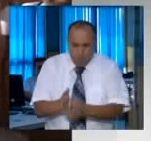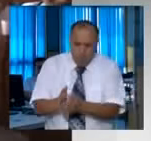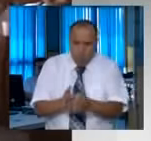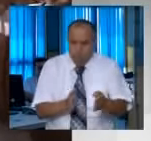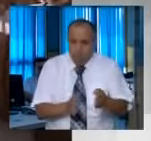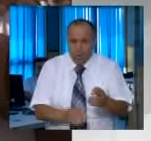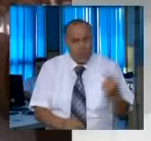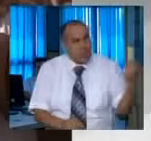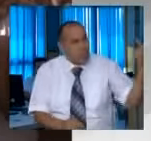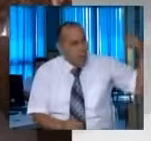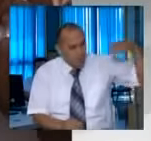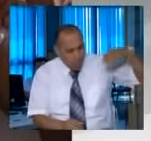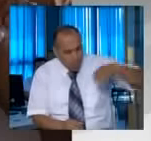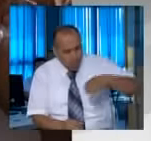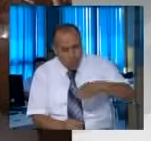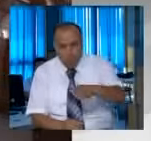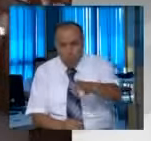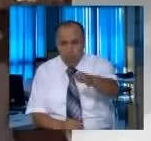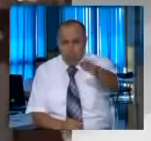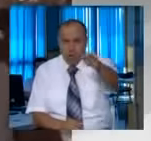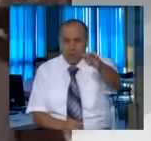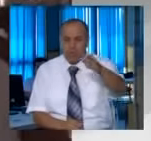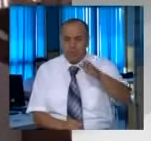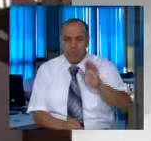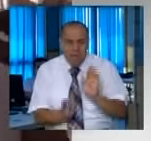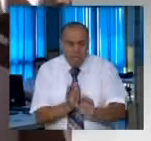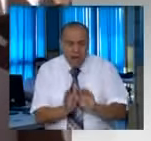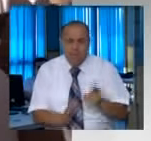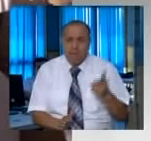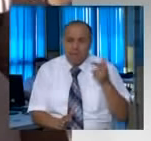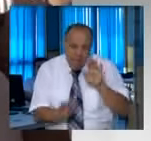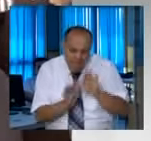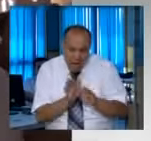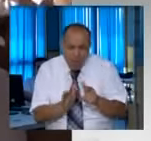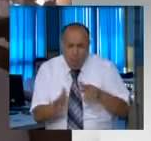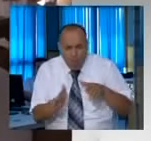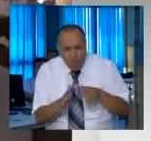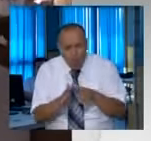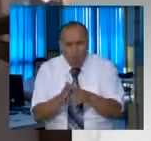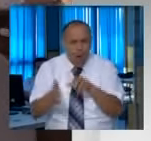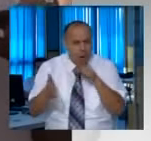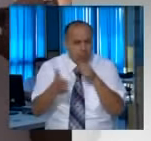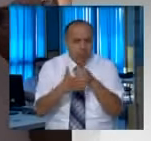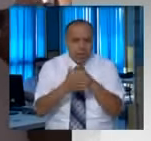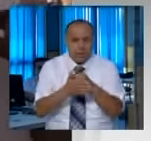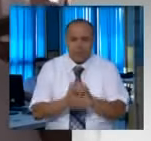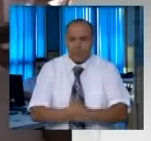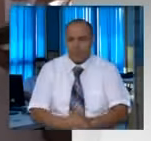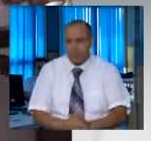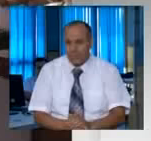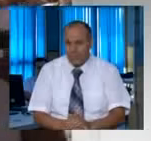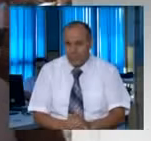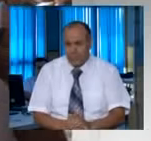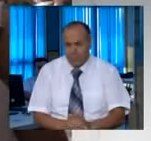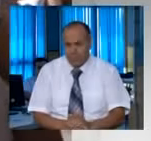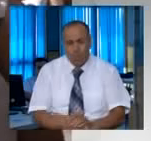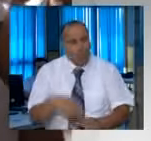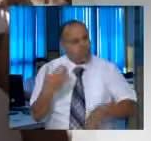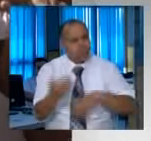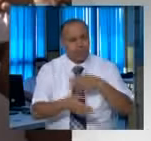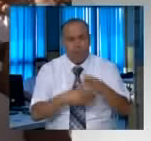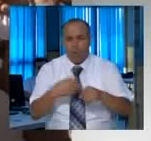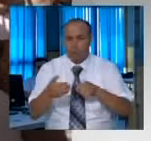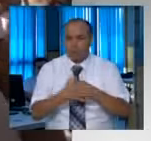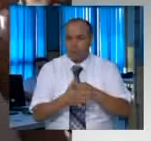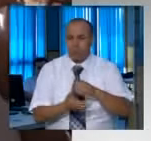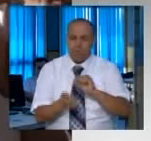من المنتدى وهابط الحضره هذه هم الفرم خلف البطول تاع ضوء عمل كيف تشوف النار وتشوف